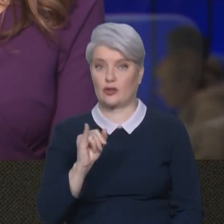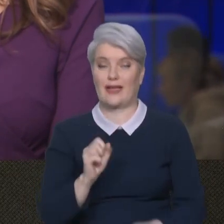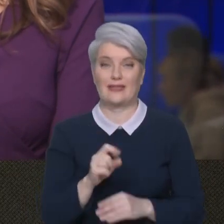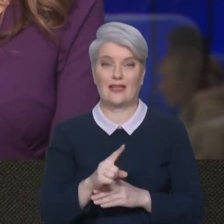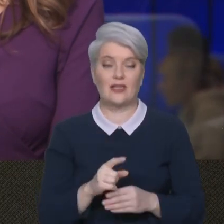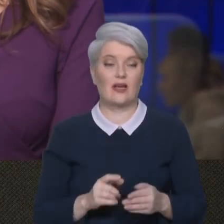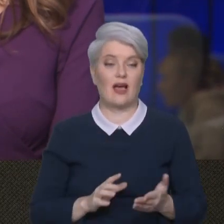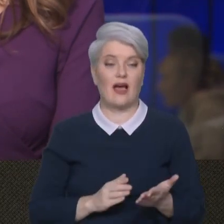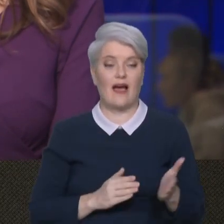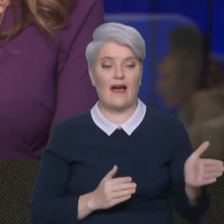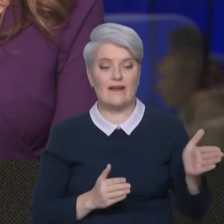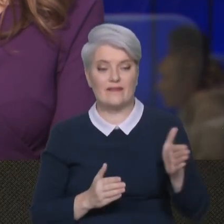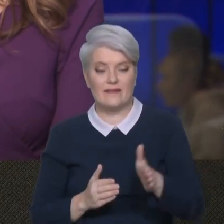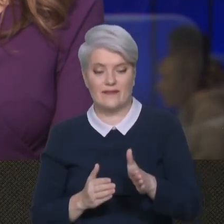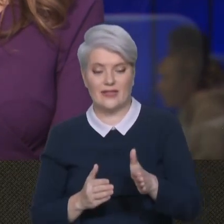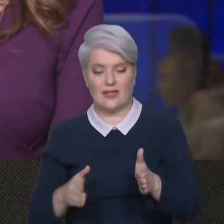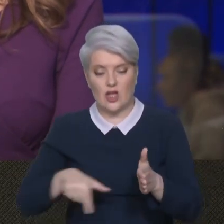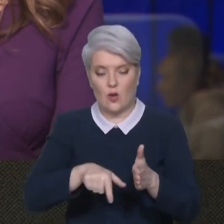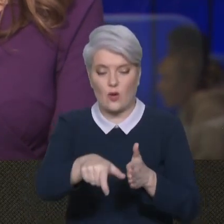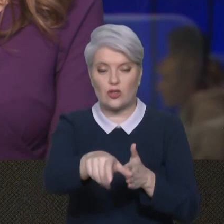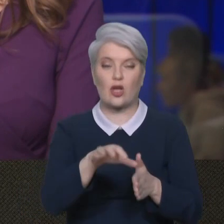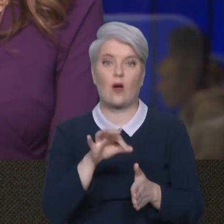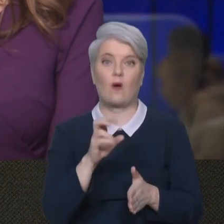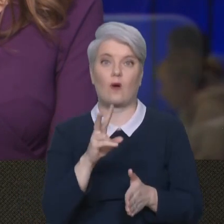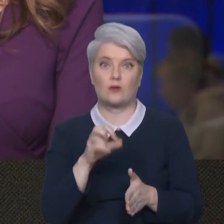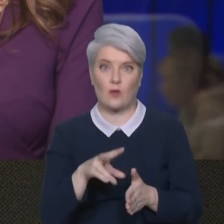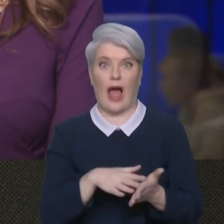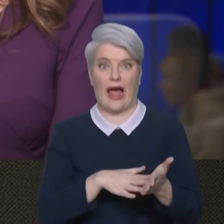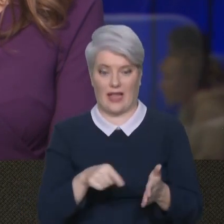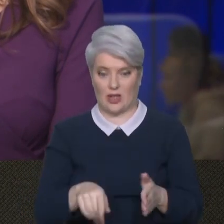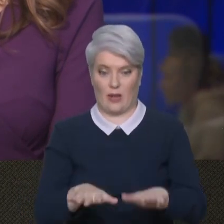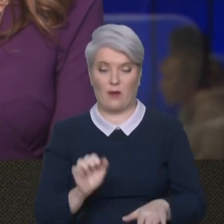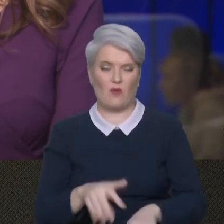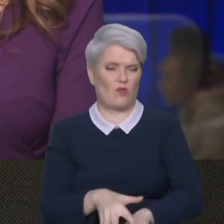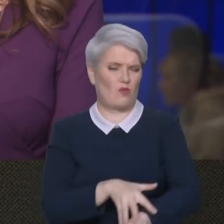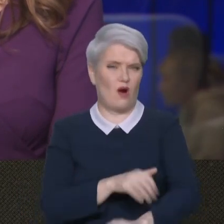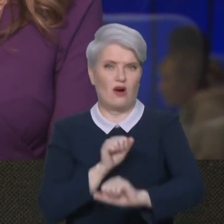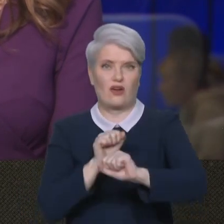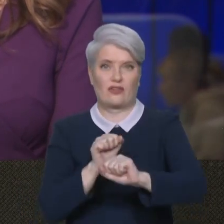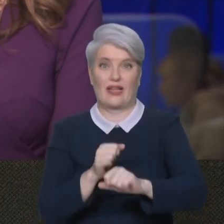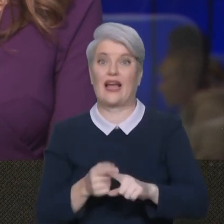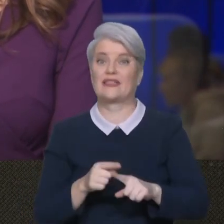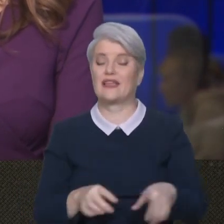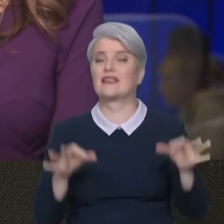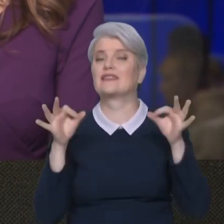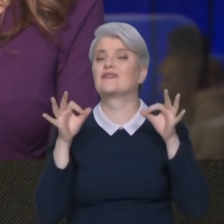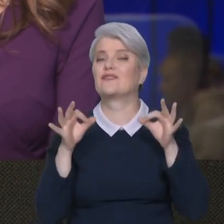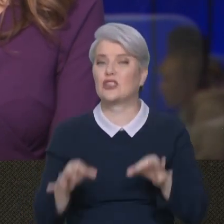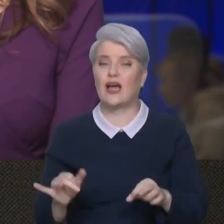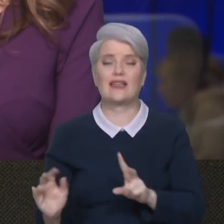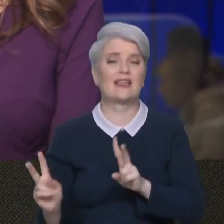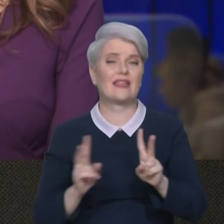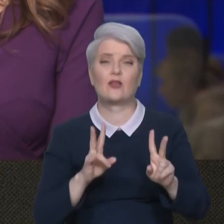до Осколу. Далі вже по ньому можна буде довго оборонятись. Ну, того їм, звичайно, ніхто не дасть, але